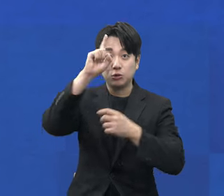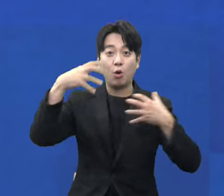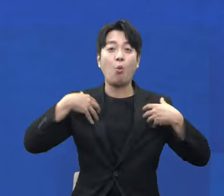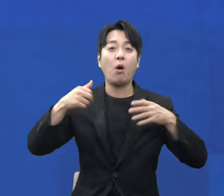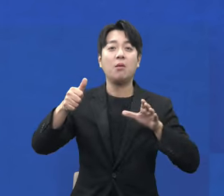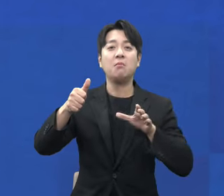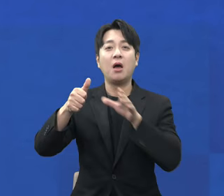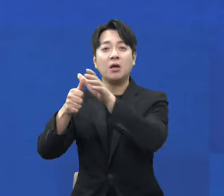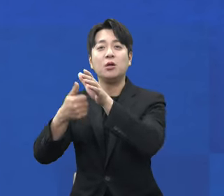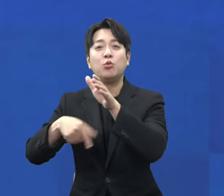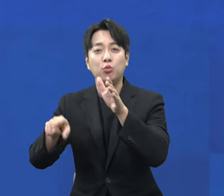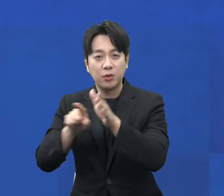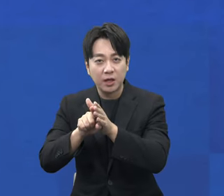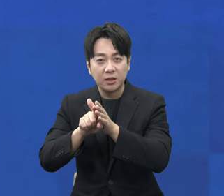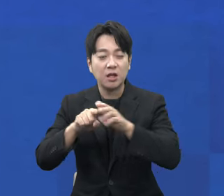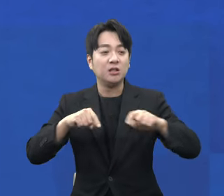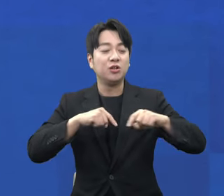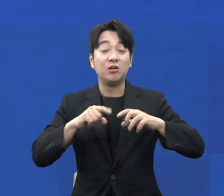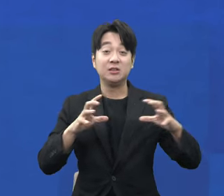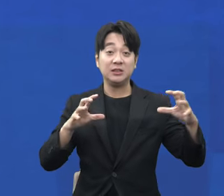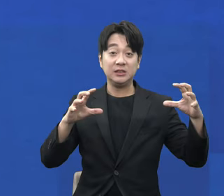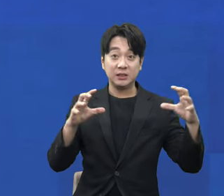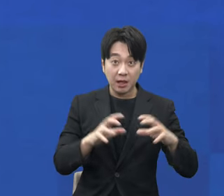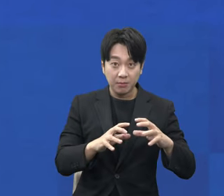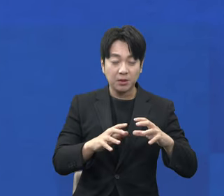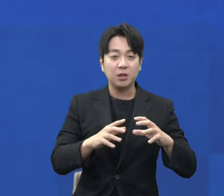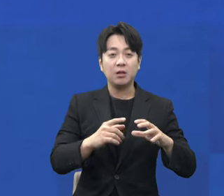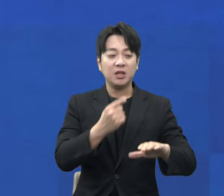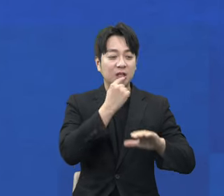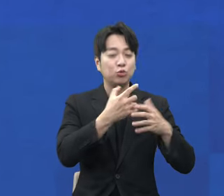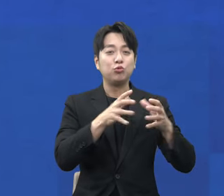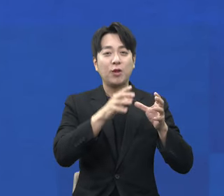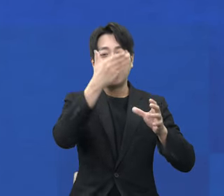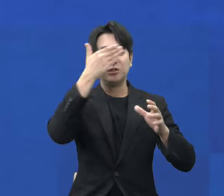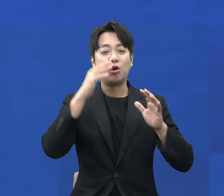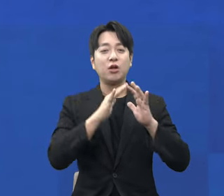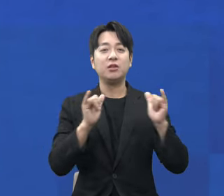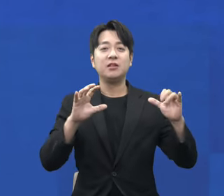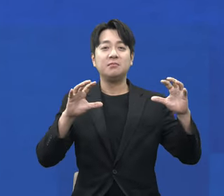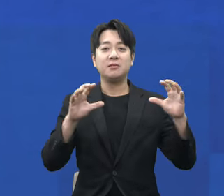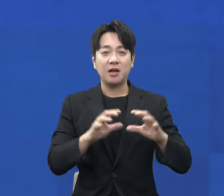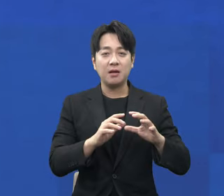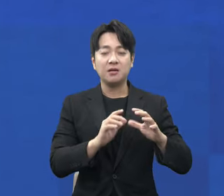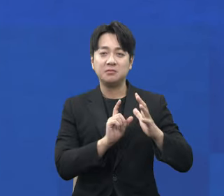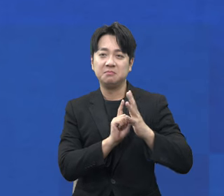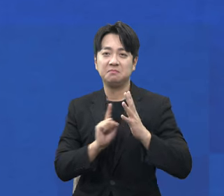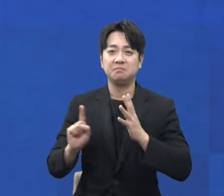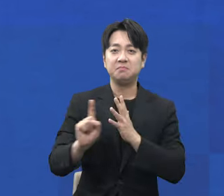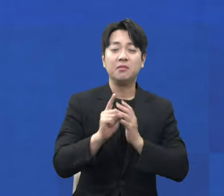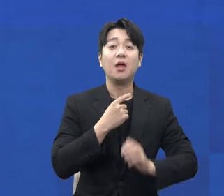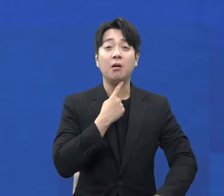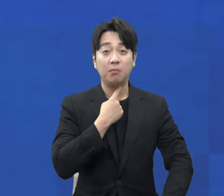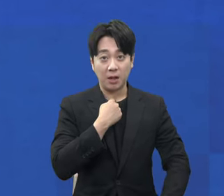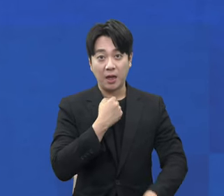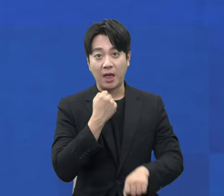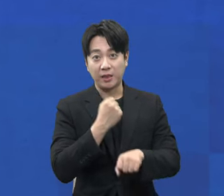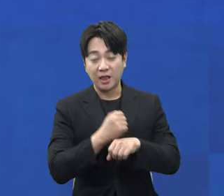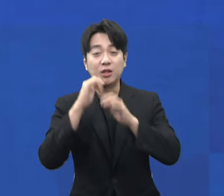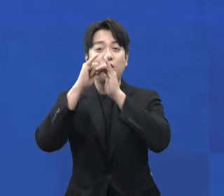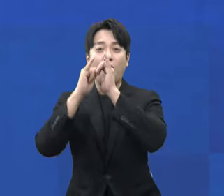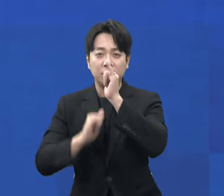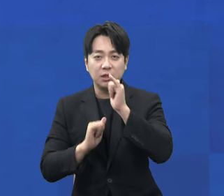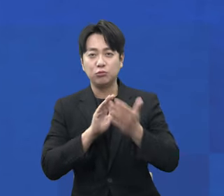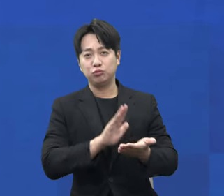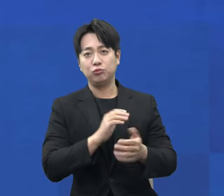가장 앞장선 정치 그룹은 민주당 청년들이었다고, 그 어느 정당의 청년들보다 용맹했다고, 정의로웠다고,